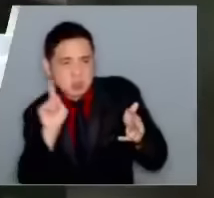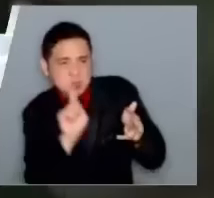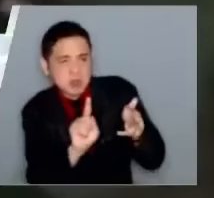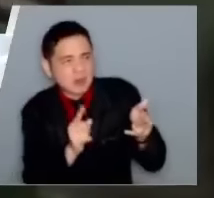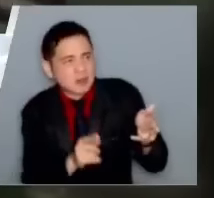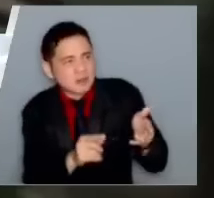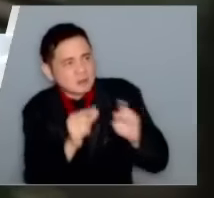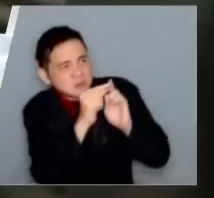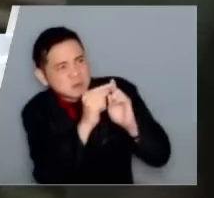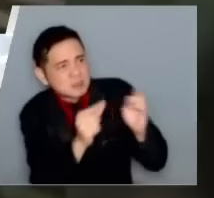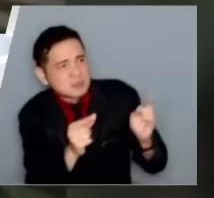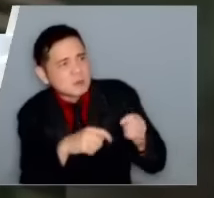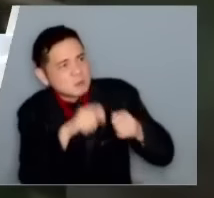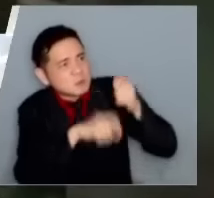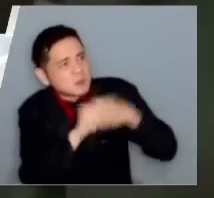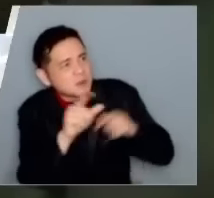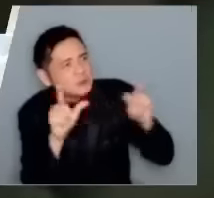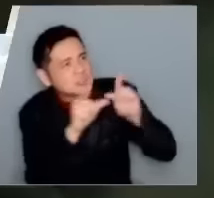lisensya?